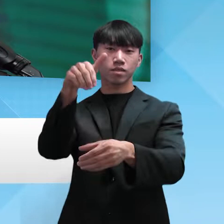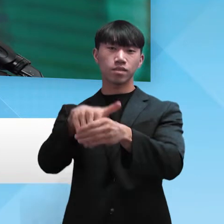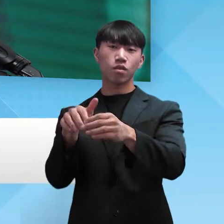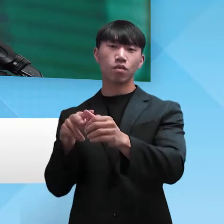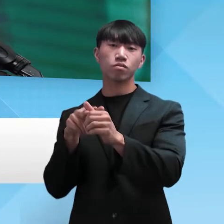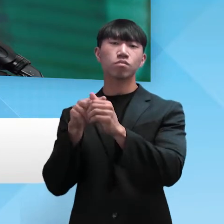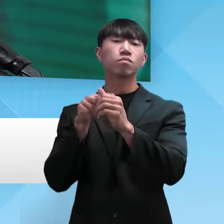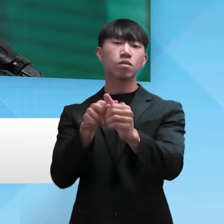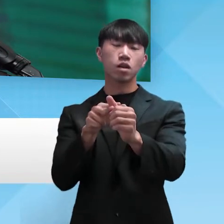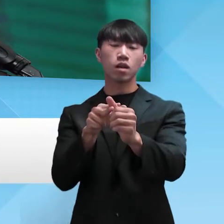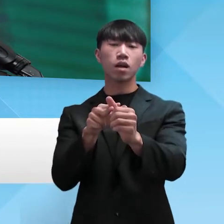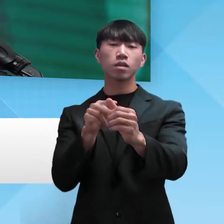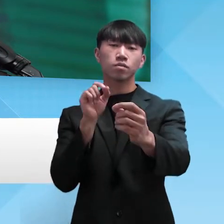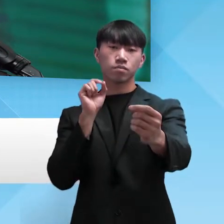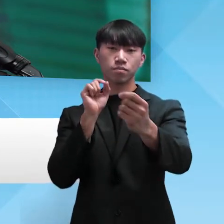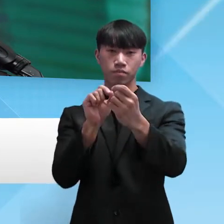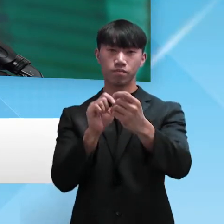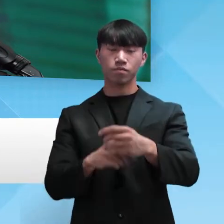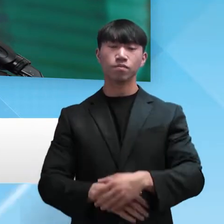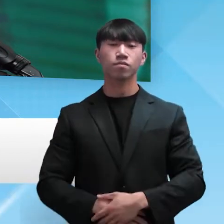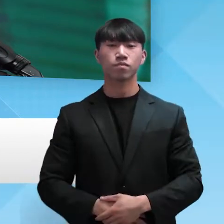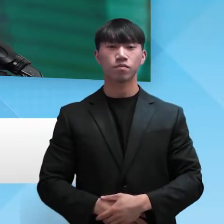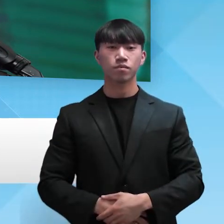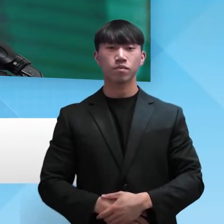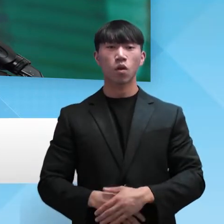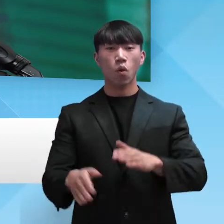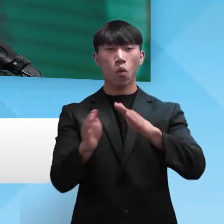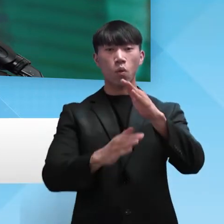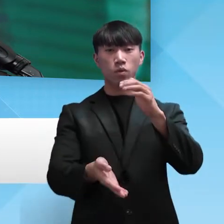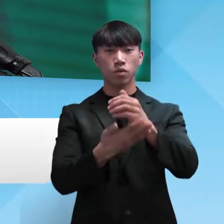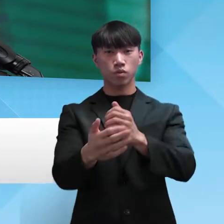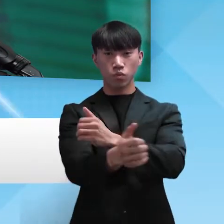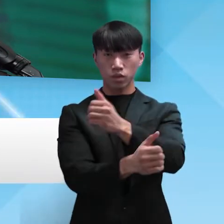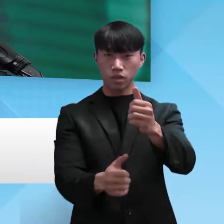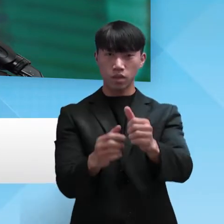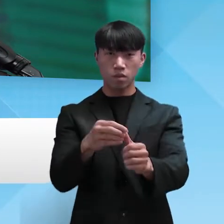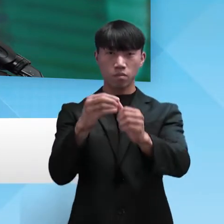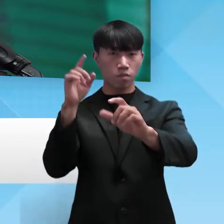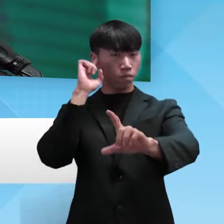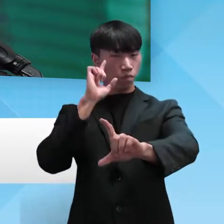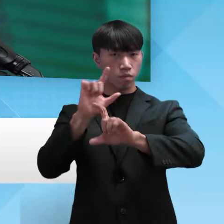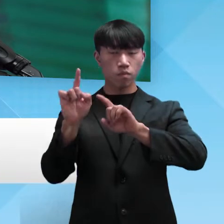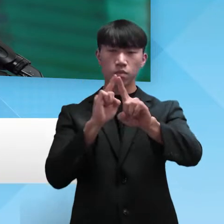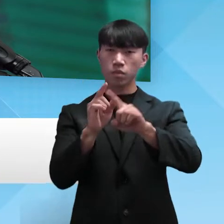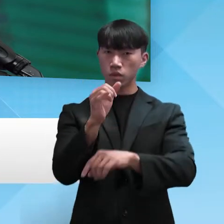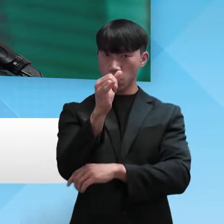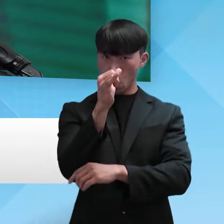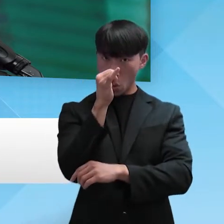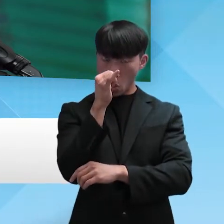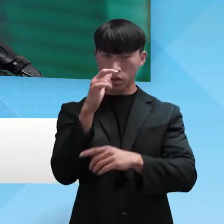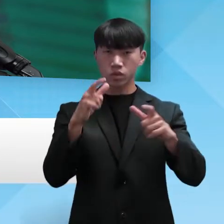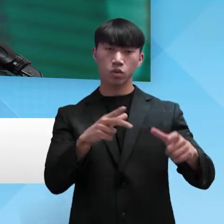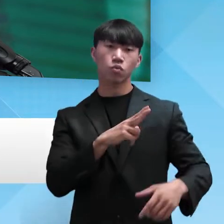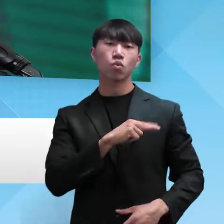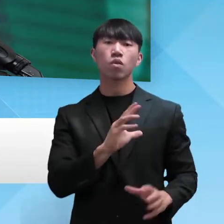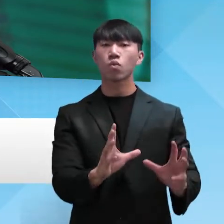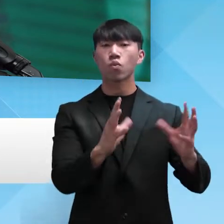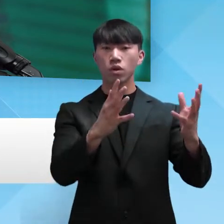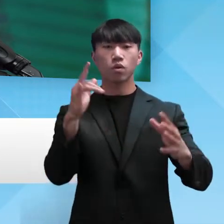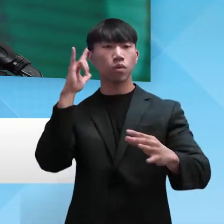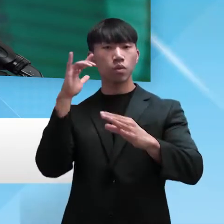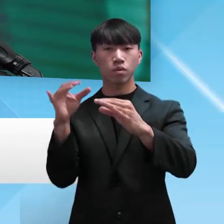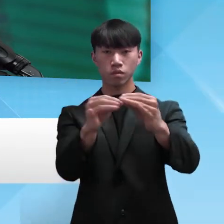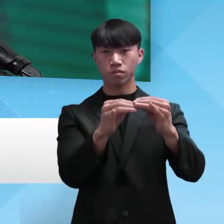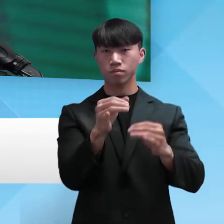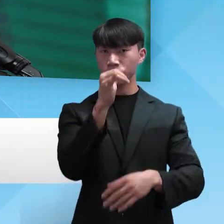국회의원 보궐선거 출마가 점차 현실화하는 모습입니다. 당 공천관리위원회도 차출 고려 언급이 나온 데 이어 지역 의원들도